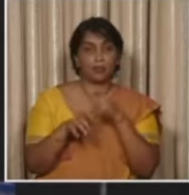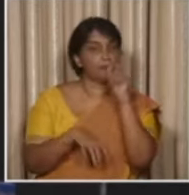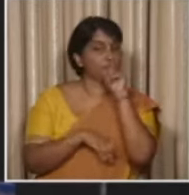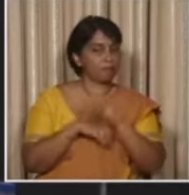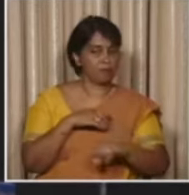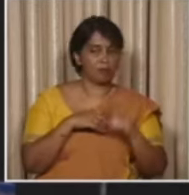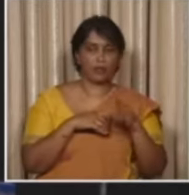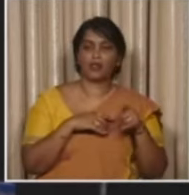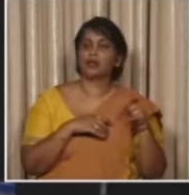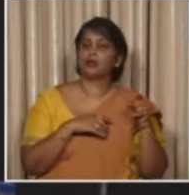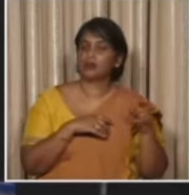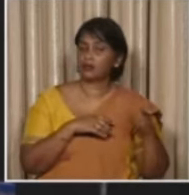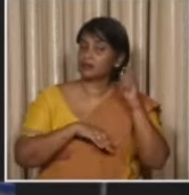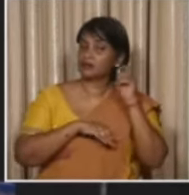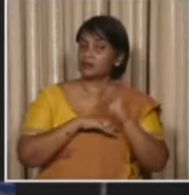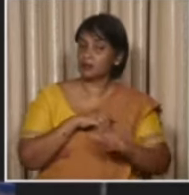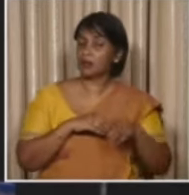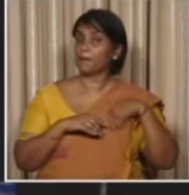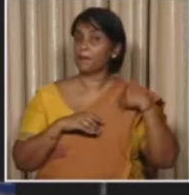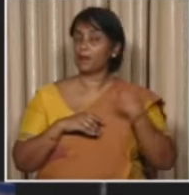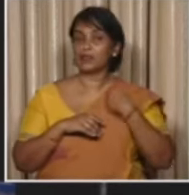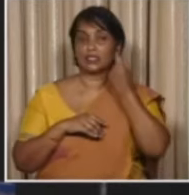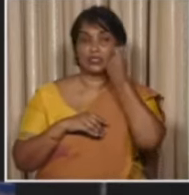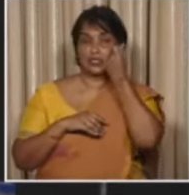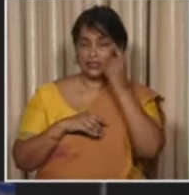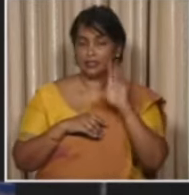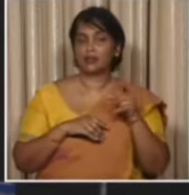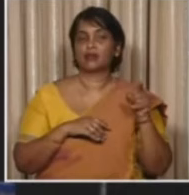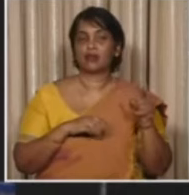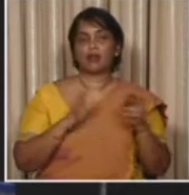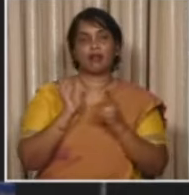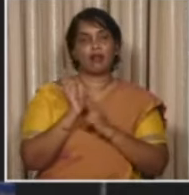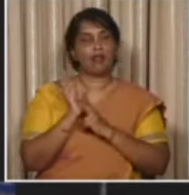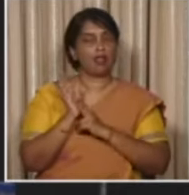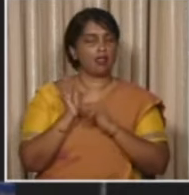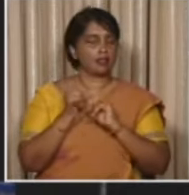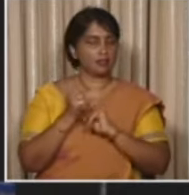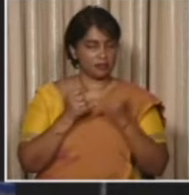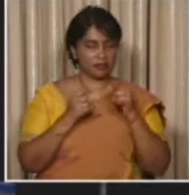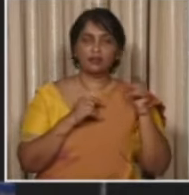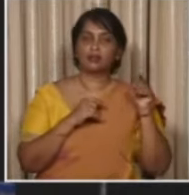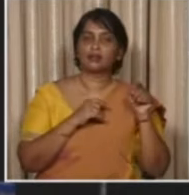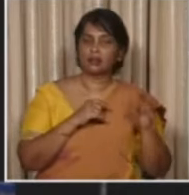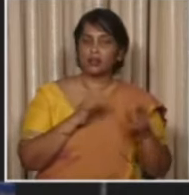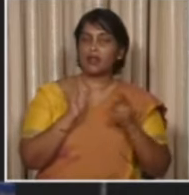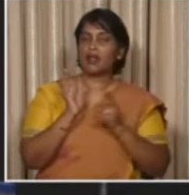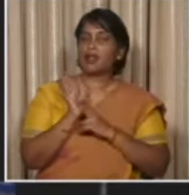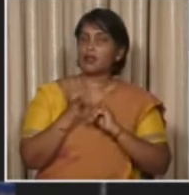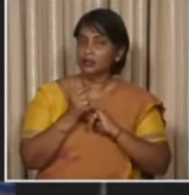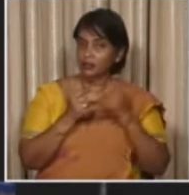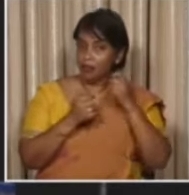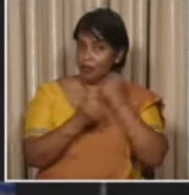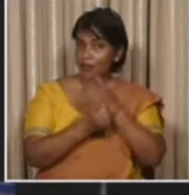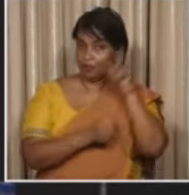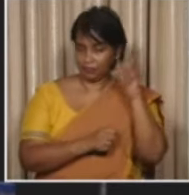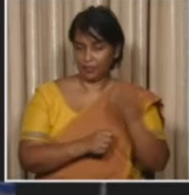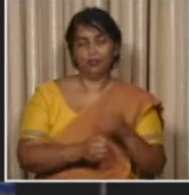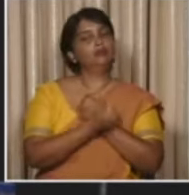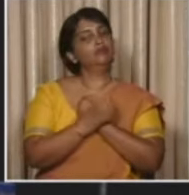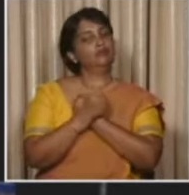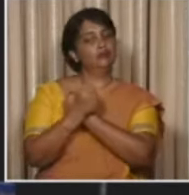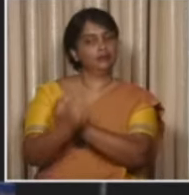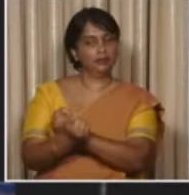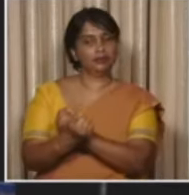കുമാന്ത്രണയത്തിയനോ ഏ കുമാന്ത്രണയെ പ്രധാന സഹകരുവെ തമായി നാലകത് സിൽവ കിയൽ ഇട പാസ് നാലകത് സിൽവ അത്തടം കൂട ഗാൻ